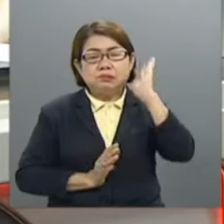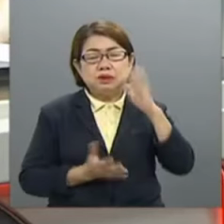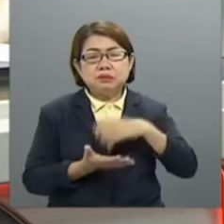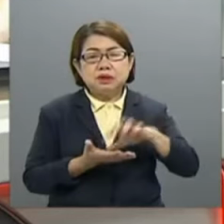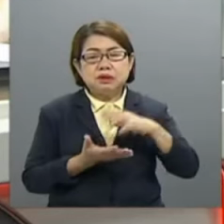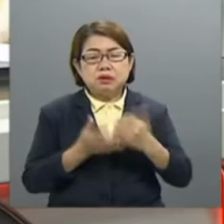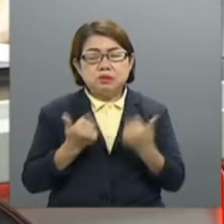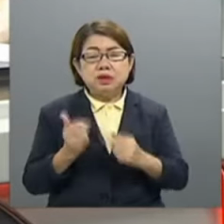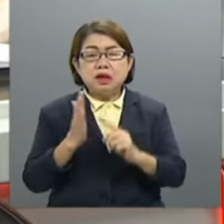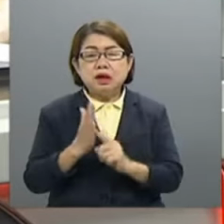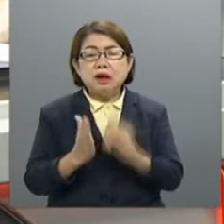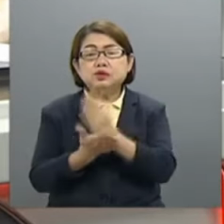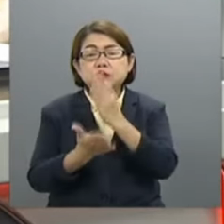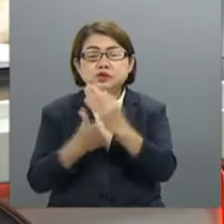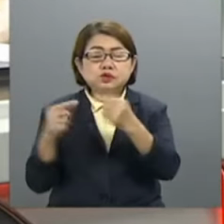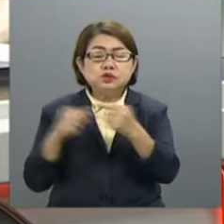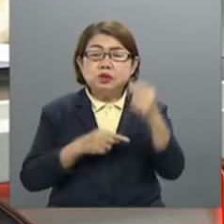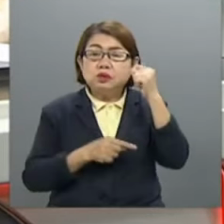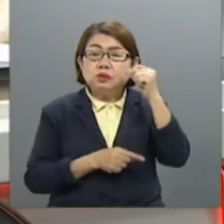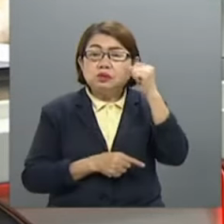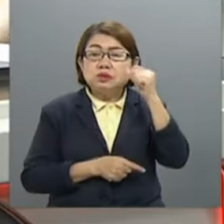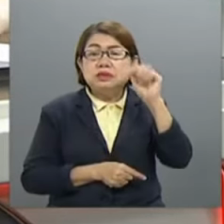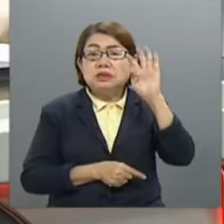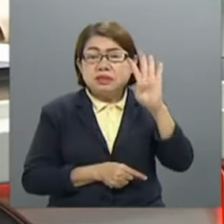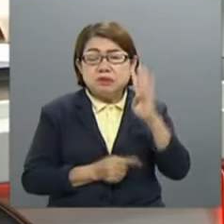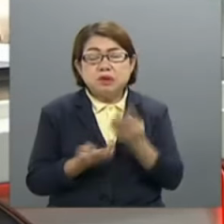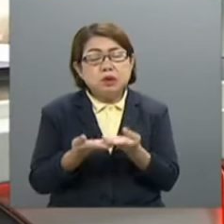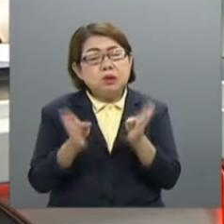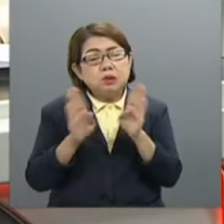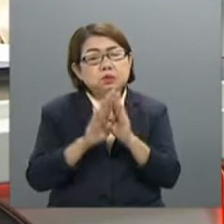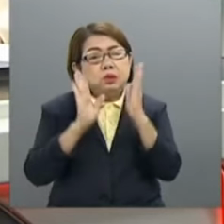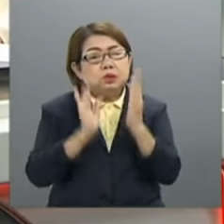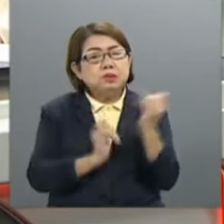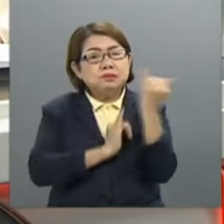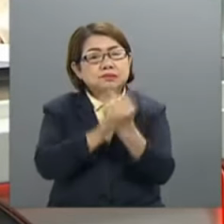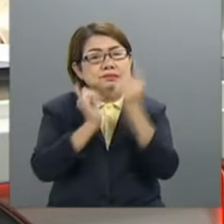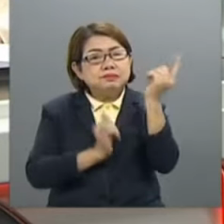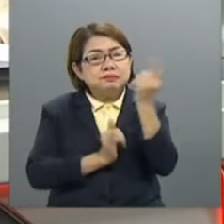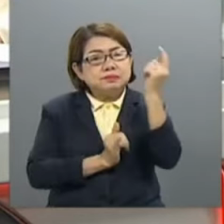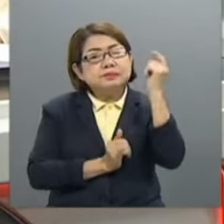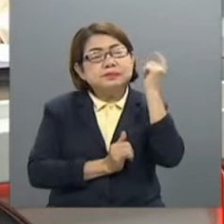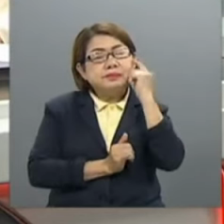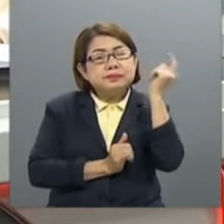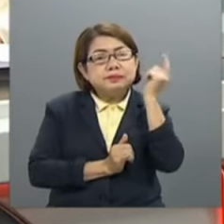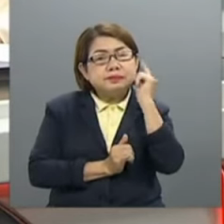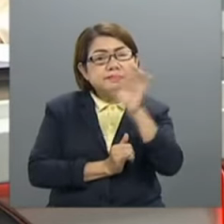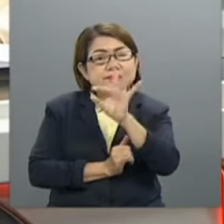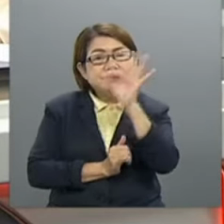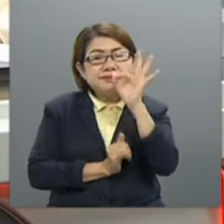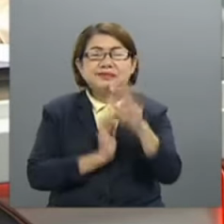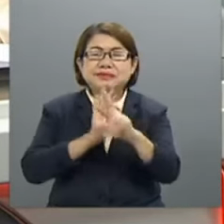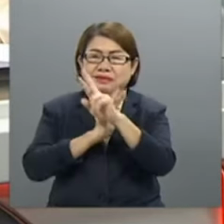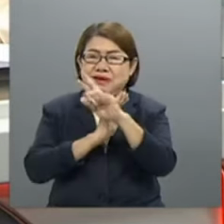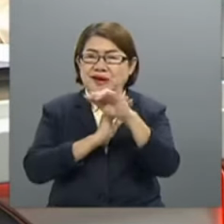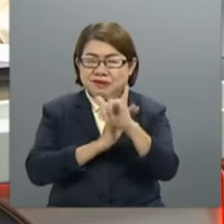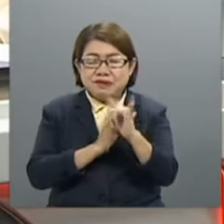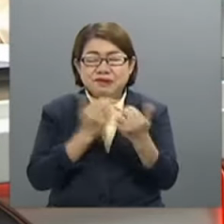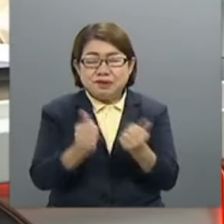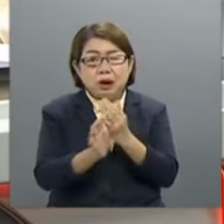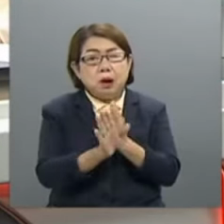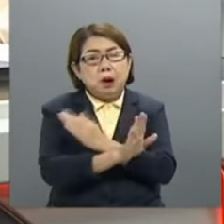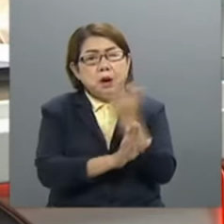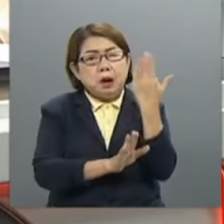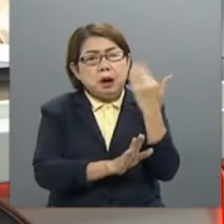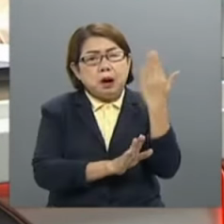าว4วันนะครับนักท่องเที่ยวหลายครอบครัวก็ตั้งใจไปท่องเที่ยวกันที่จังหวัดระยองแม้ว่าจะเพิ่งผ่านพ้นความเสี่ยงช่วงโควิ